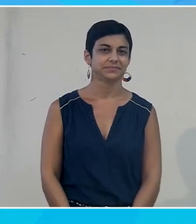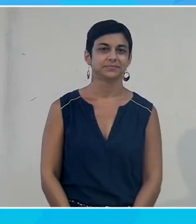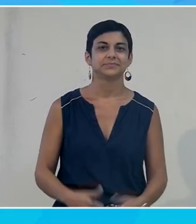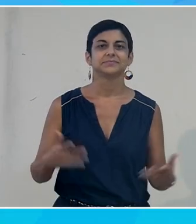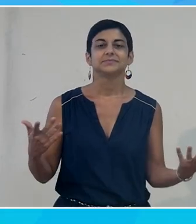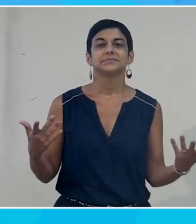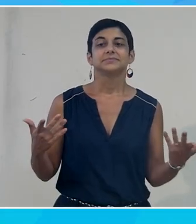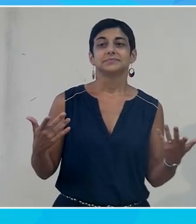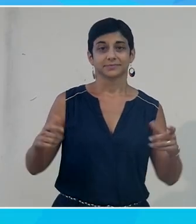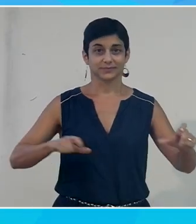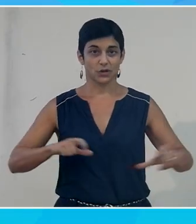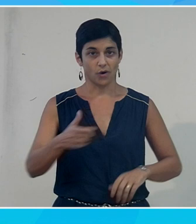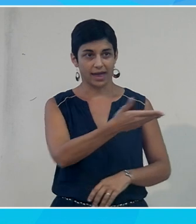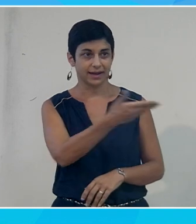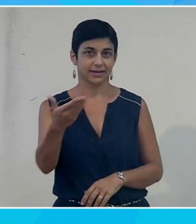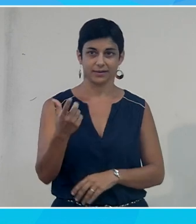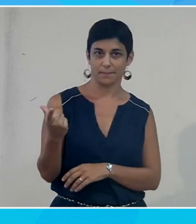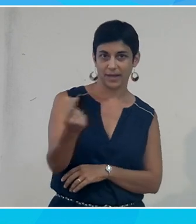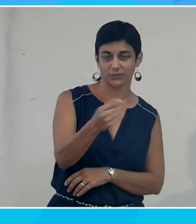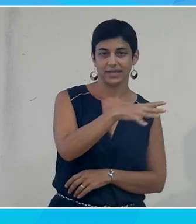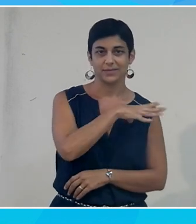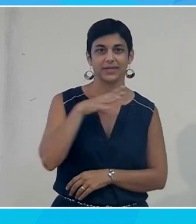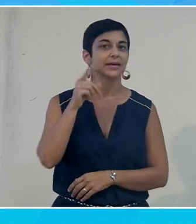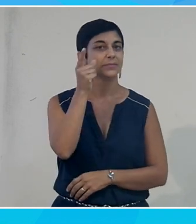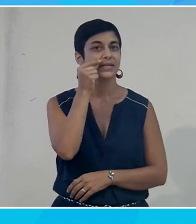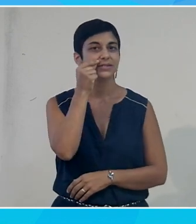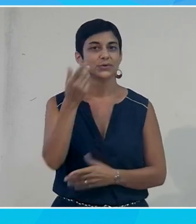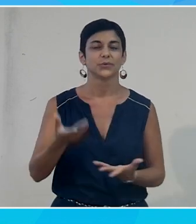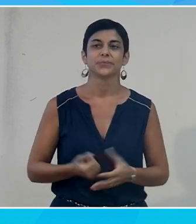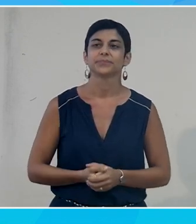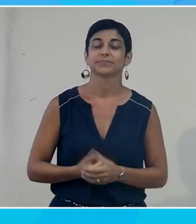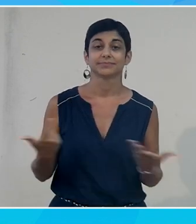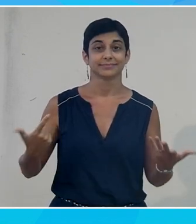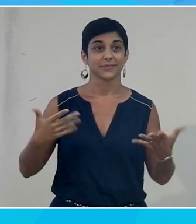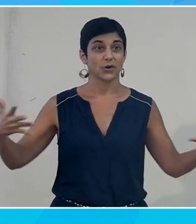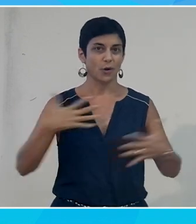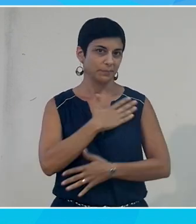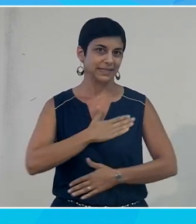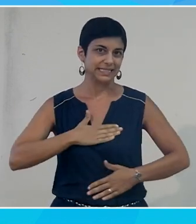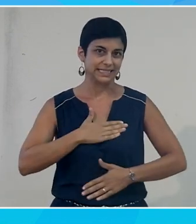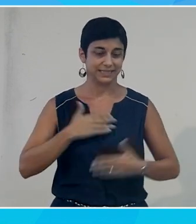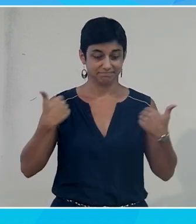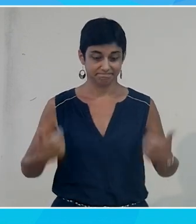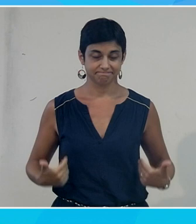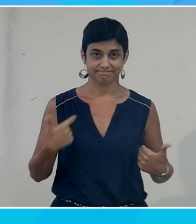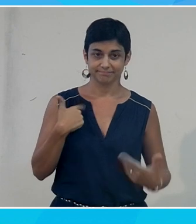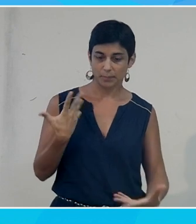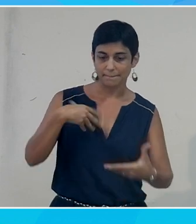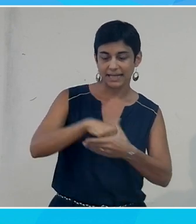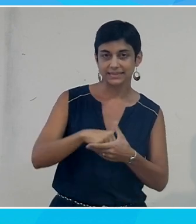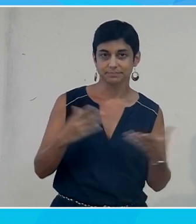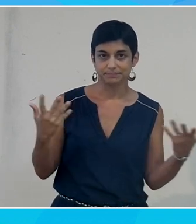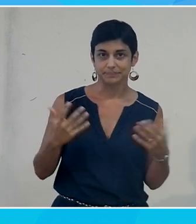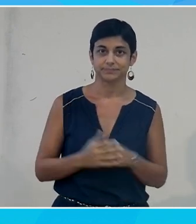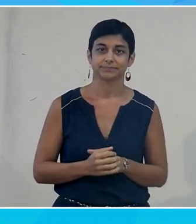Chers et chers collègues, chers partenaires, mesdames, messieurs, c'est un grand plaisir pour moi de participer à l'ouverture